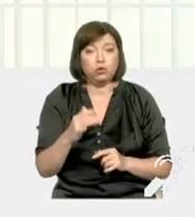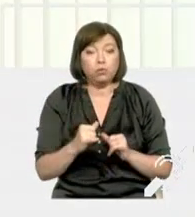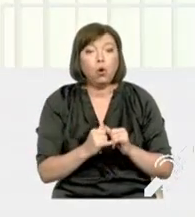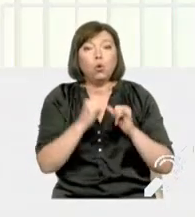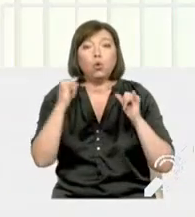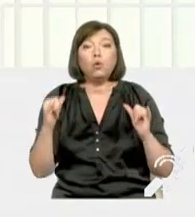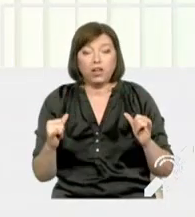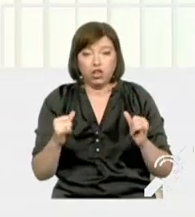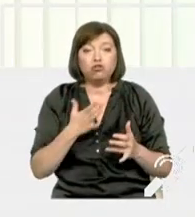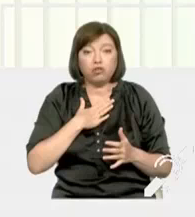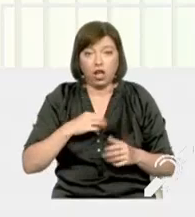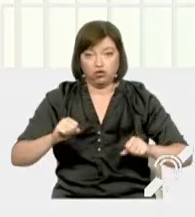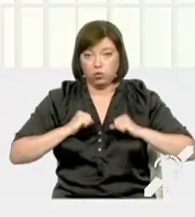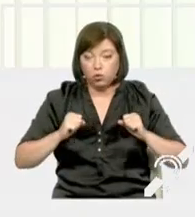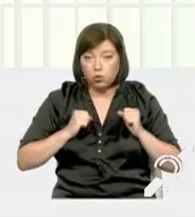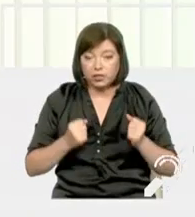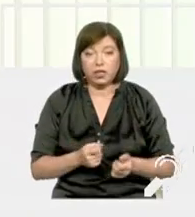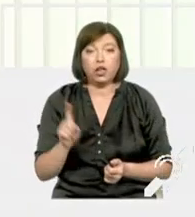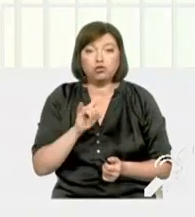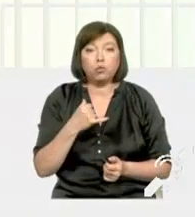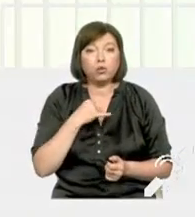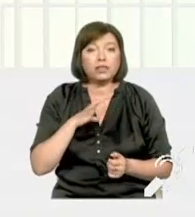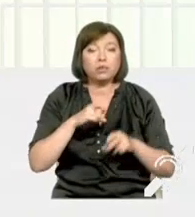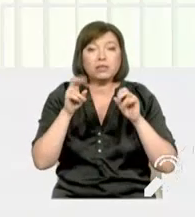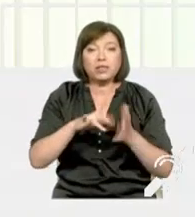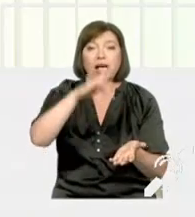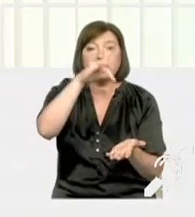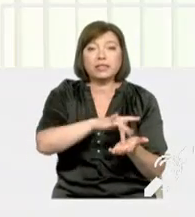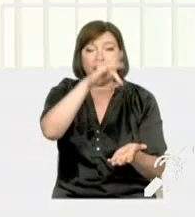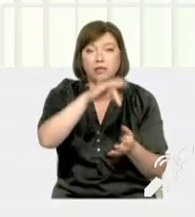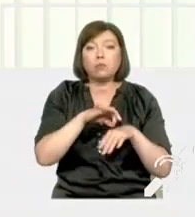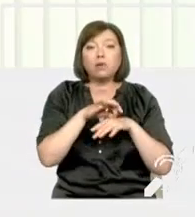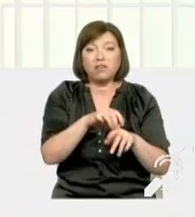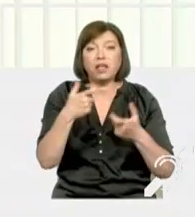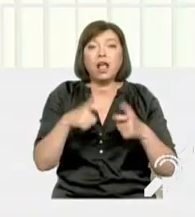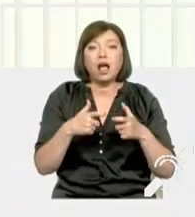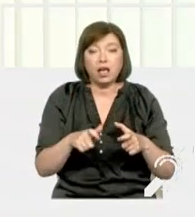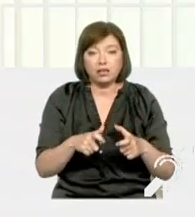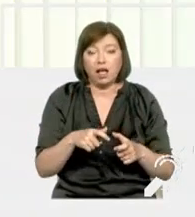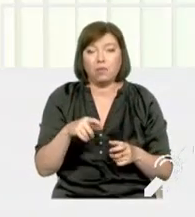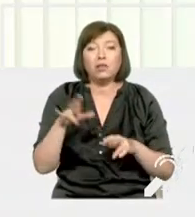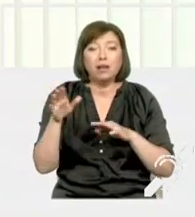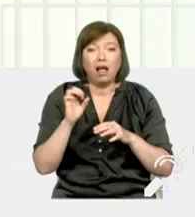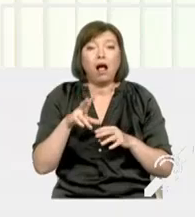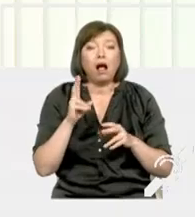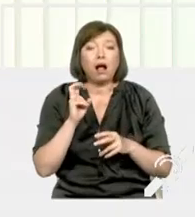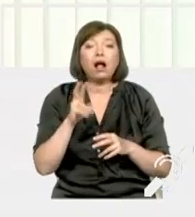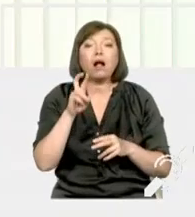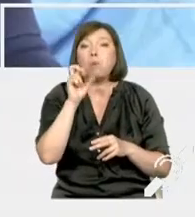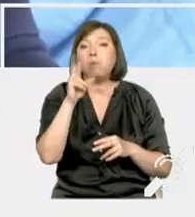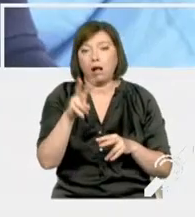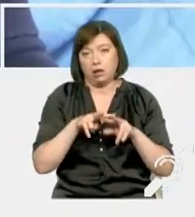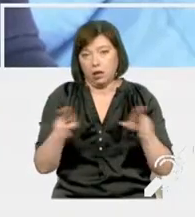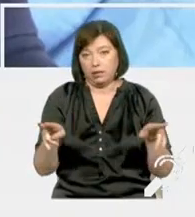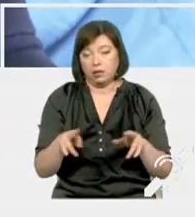extindem efortul făcut în acest an, să avem centre de desfășurare a examenului de gimnaziu după modelul examenului de